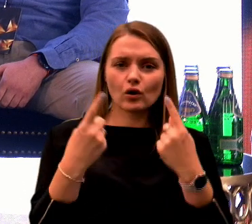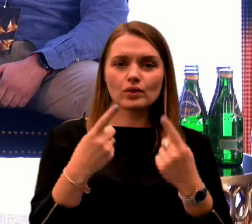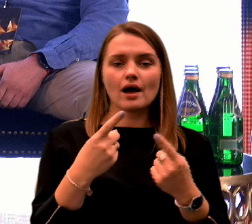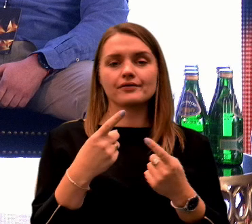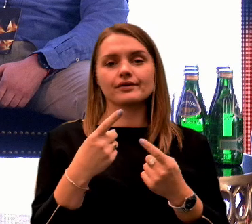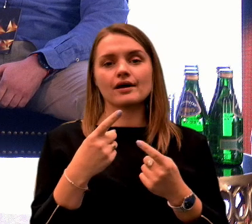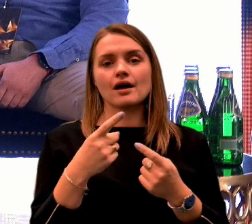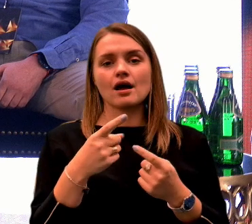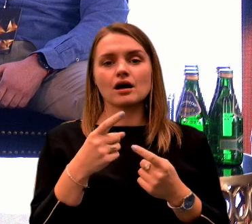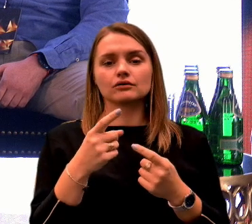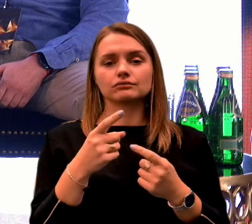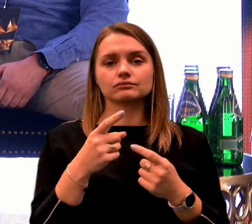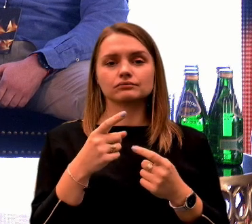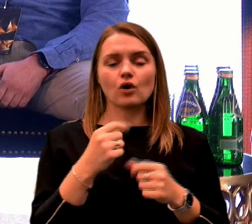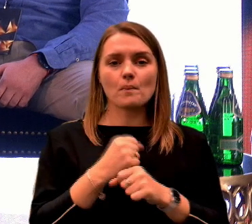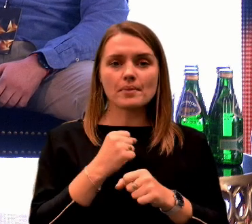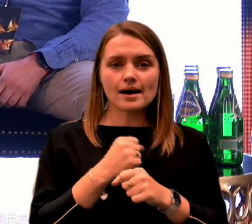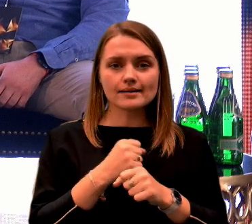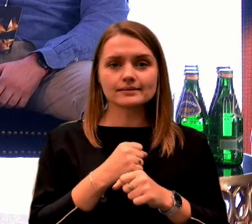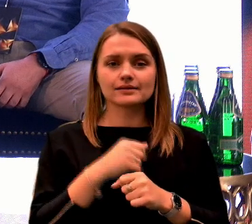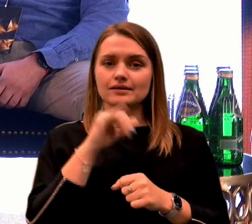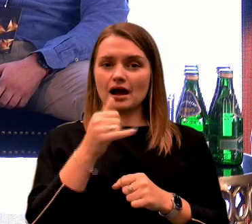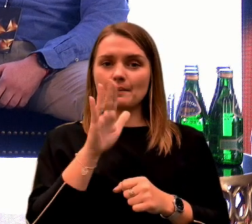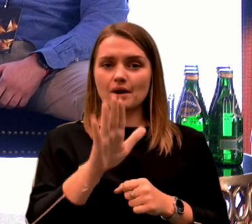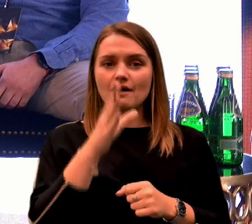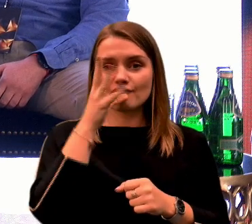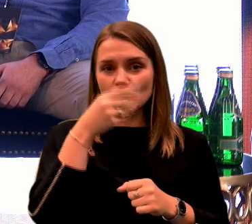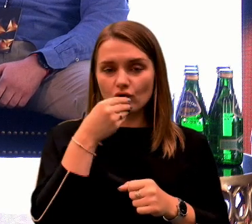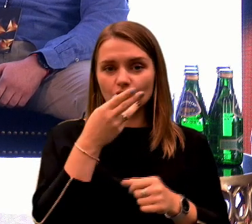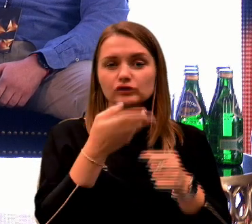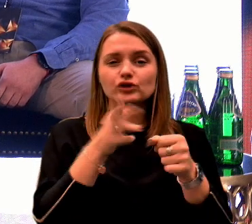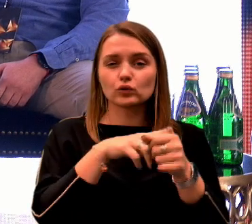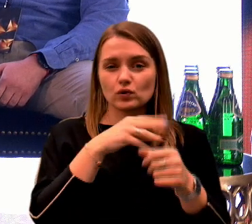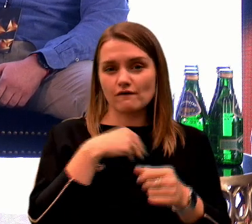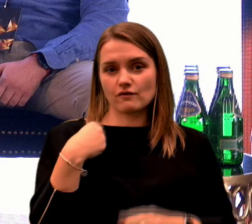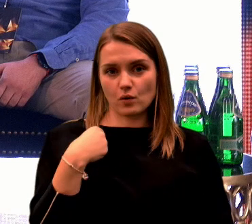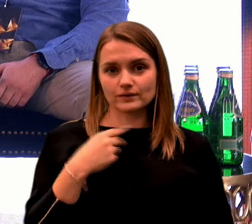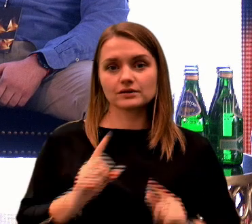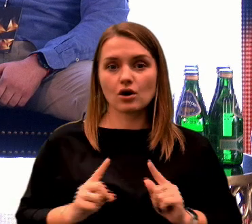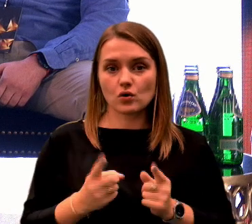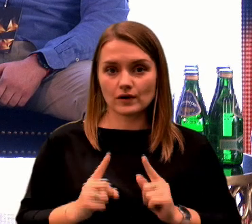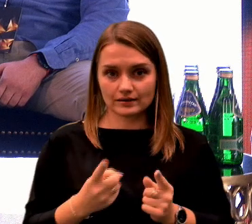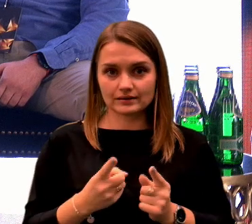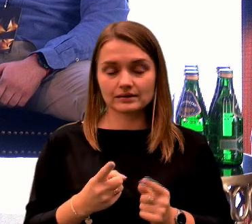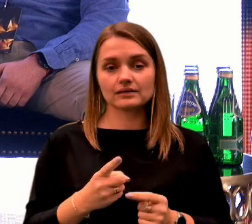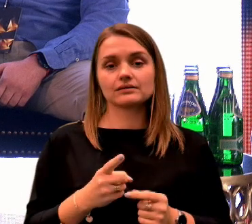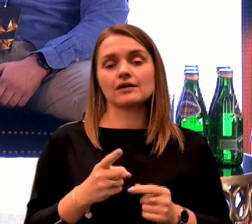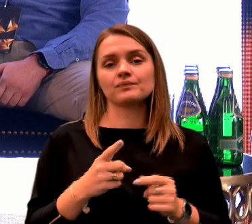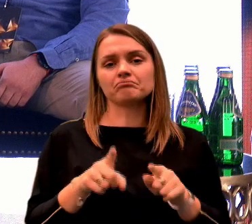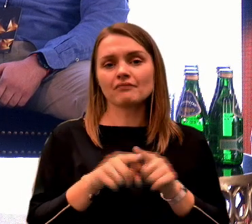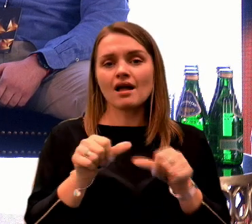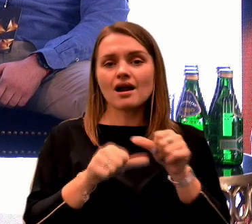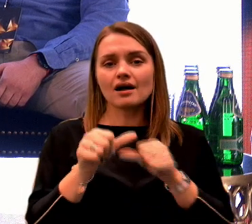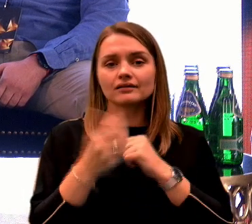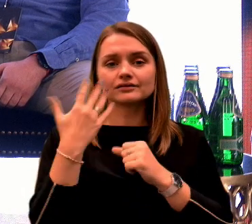folwarku szlacheckim, to właśnie tak wyglądać mają niektóre polskie organizacje, czy miały na pewno wyglądać w latach 90., gdzie mamy